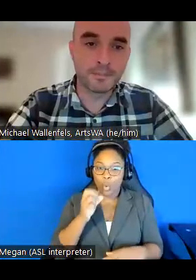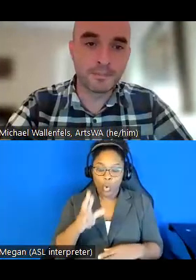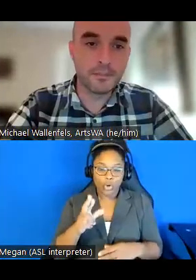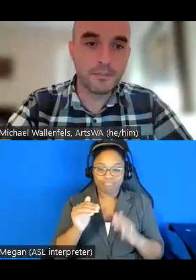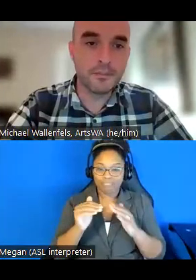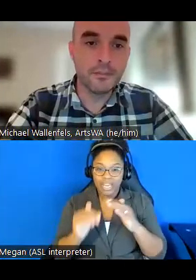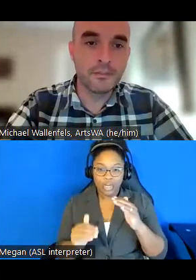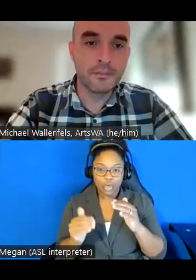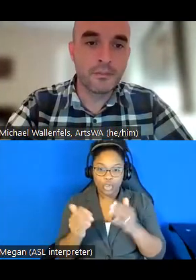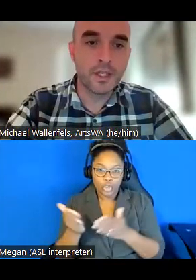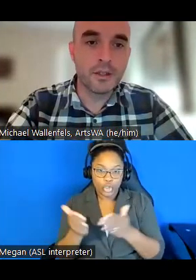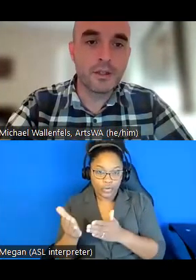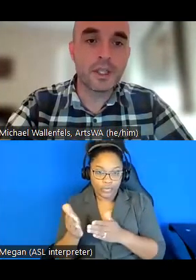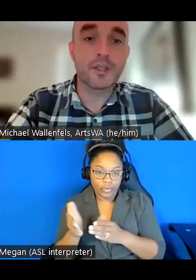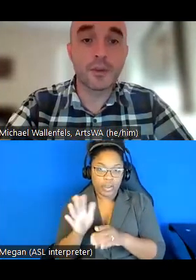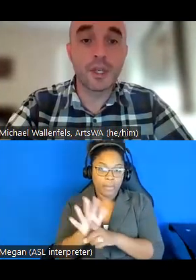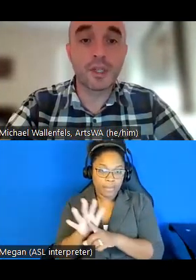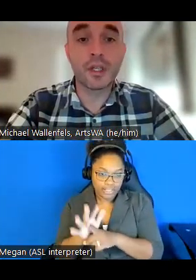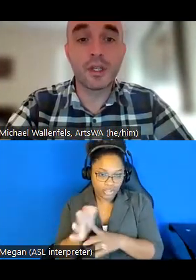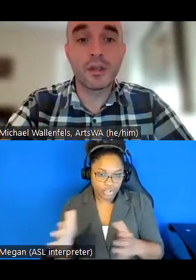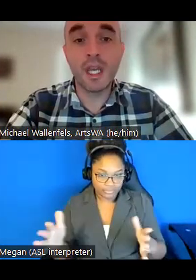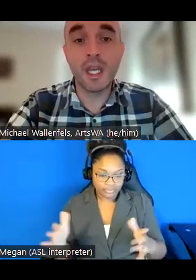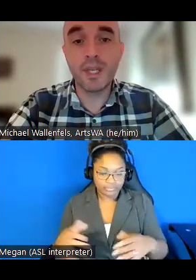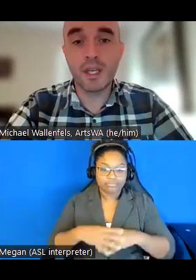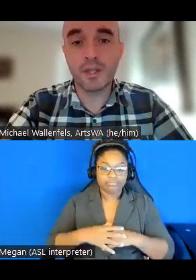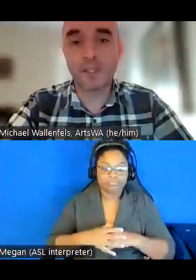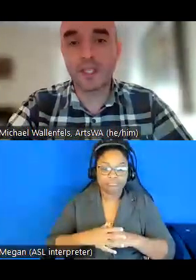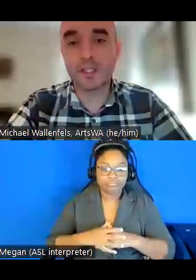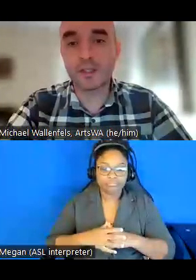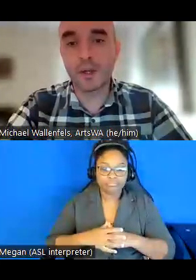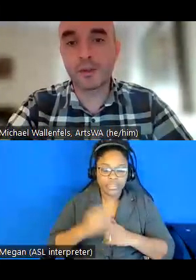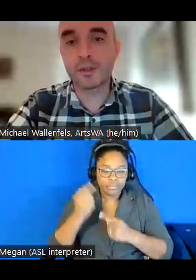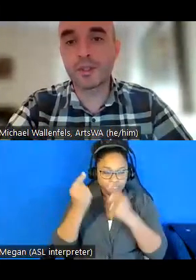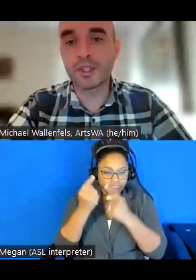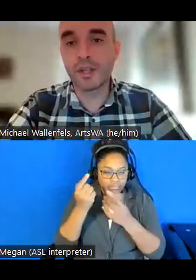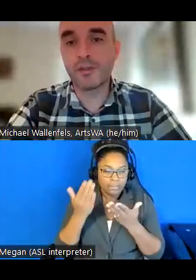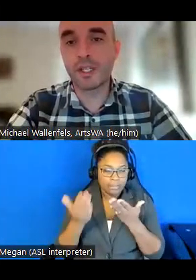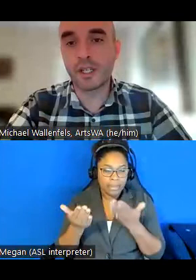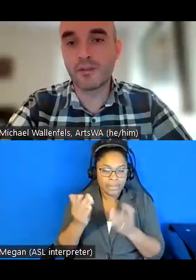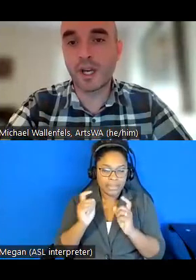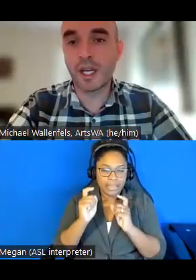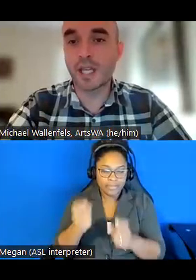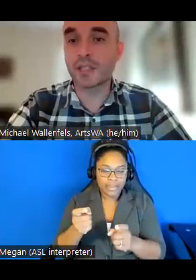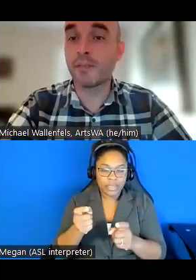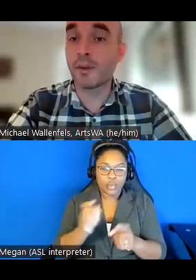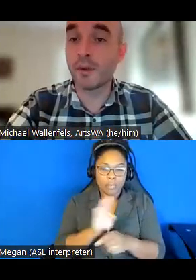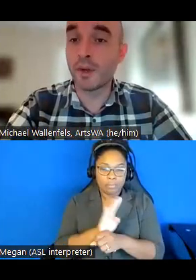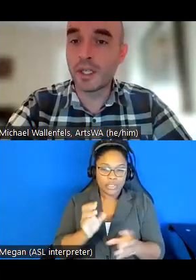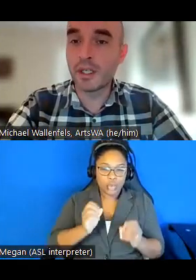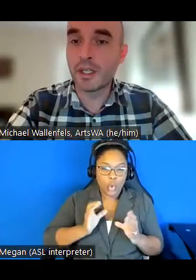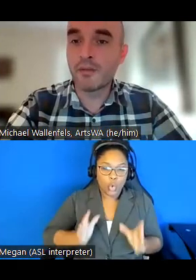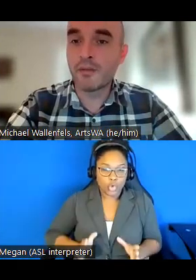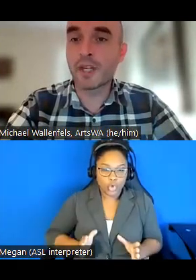부족한 인구에 사람이 소류하는 사업체니까 아마 고려되는 게